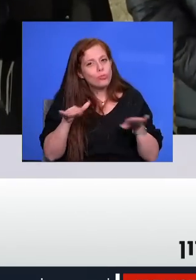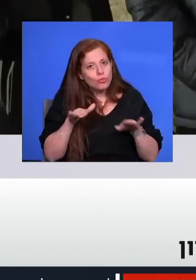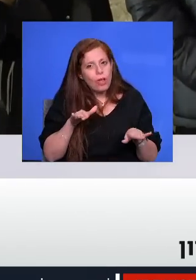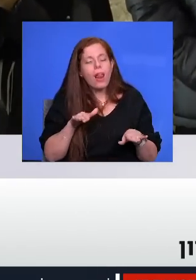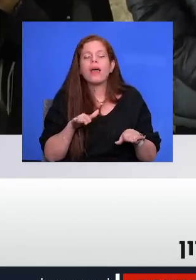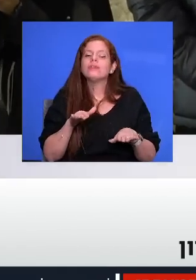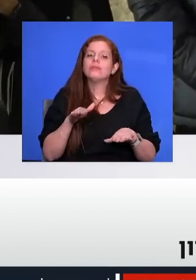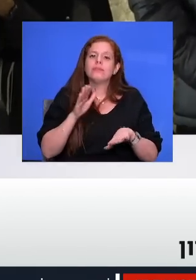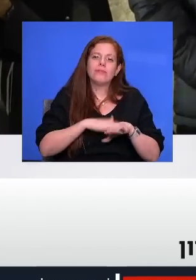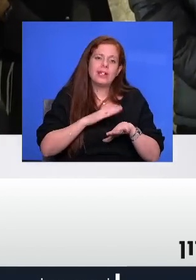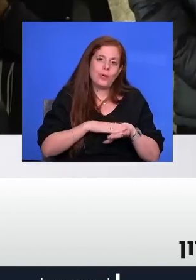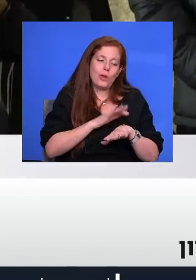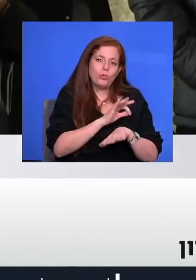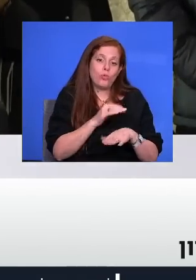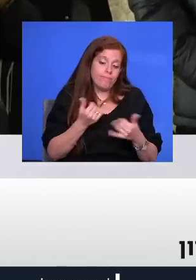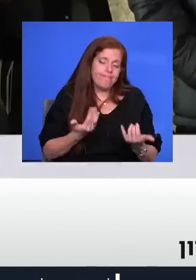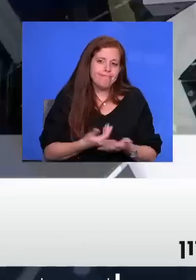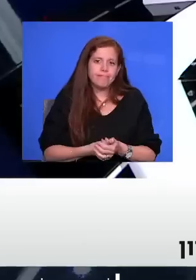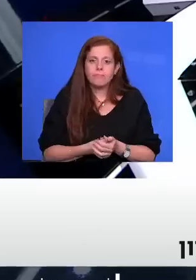בכהונתו בשלב הזה. תודה גילי.